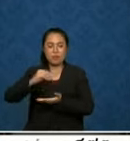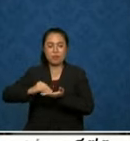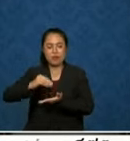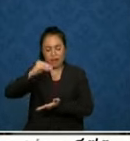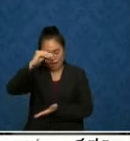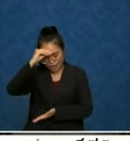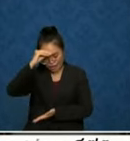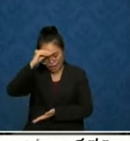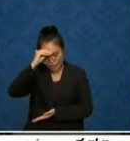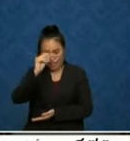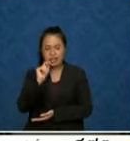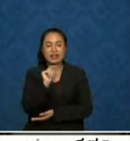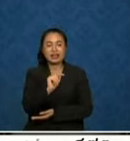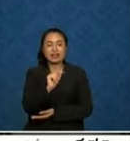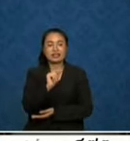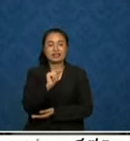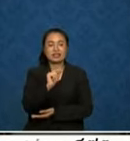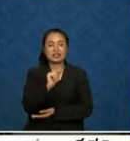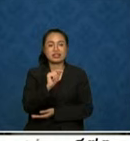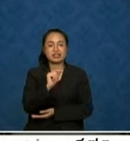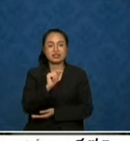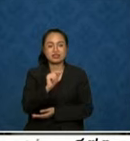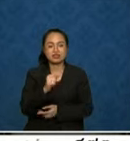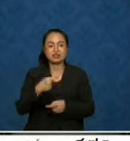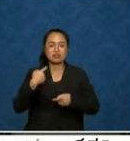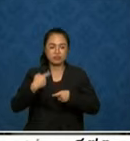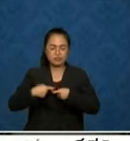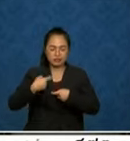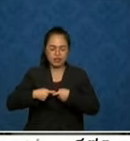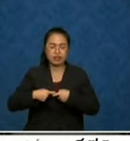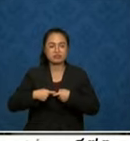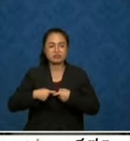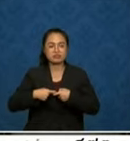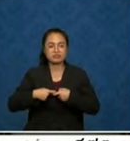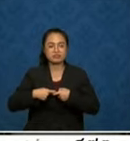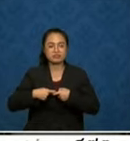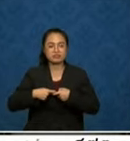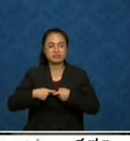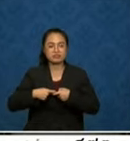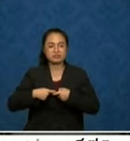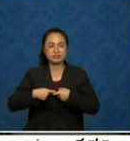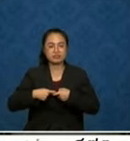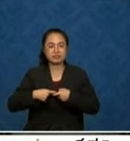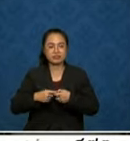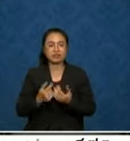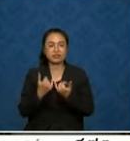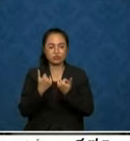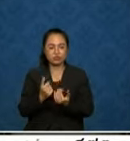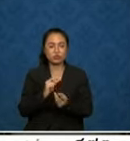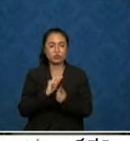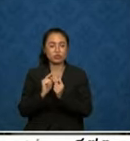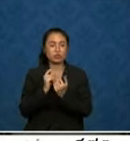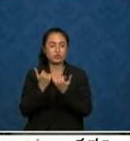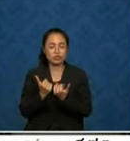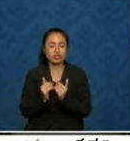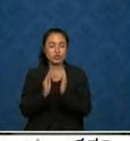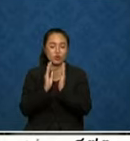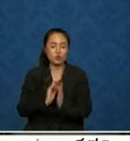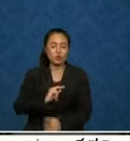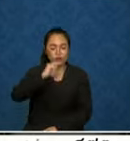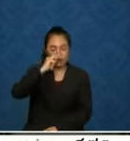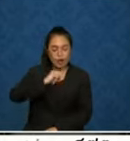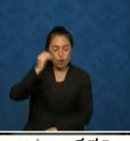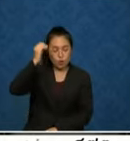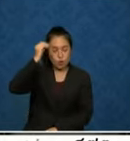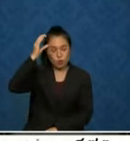แม้ว่ามันจะถูกเชิดชูมาทุกยุคทุกสมัยมันก็วูบไหวและพร้อมจะดับอยู่ทุกเมื่อเชื่อวันค่ะ ยิ่งมาพูดกันตามตรงว่าคนไทยขาดความรู้ทางการเ